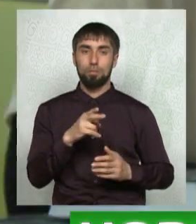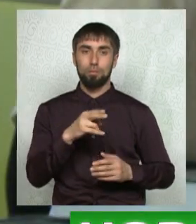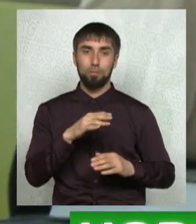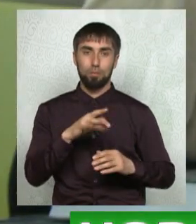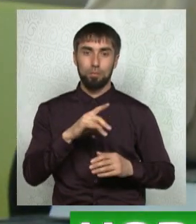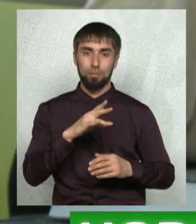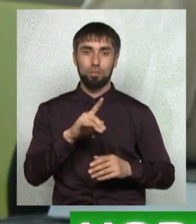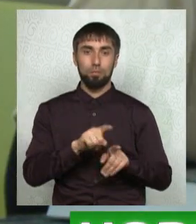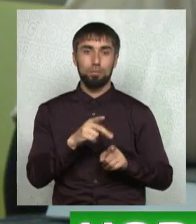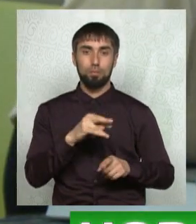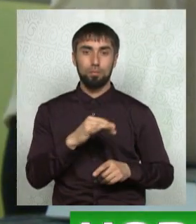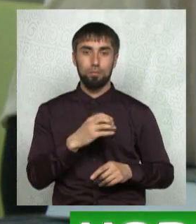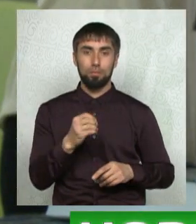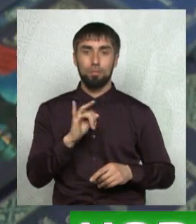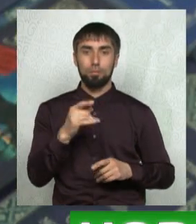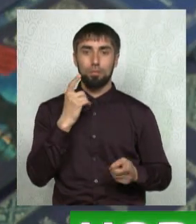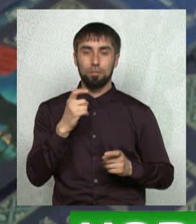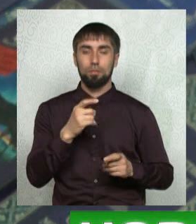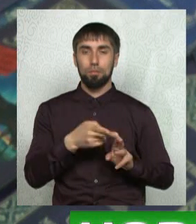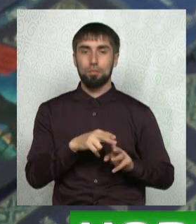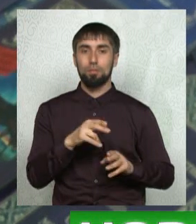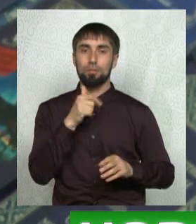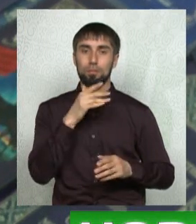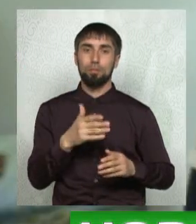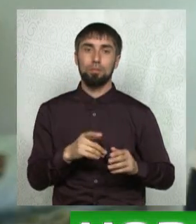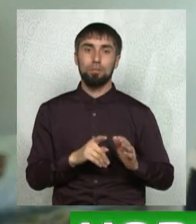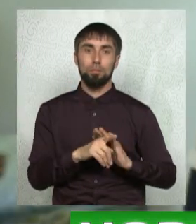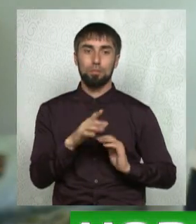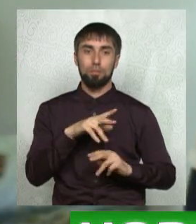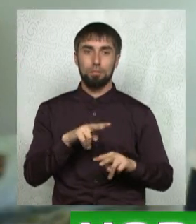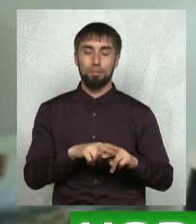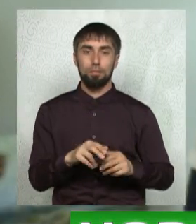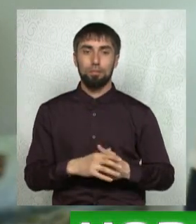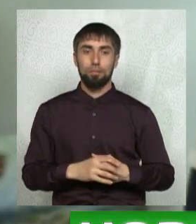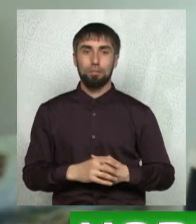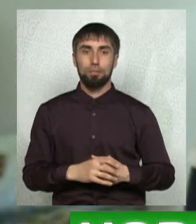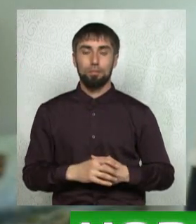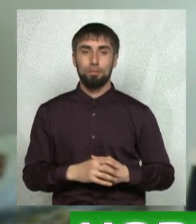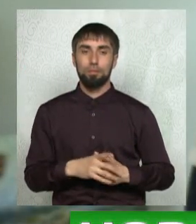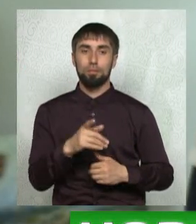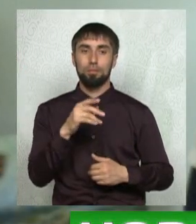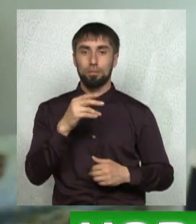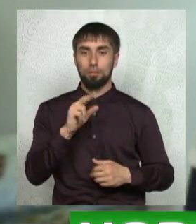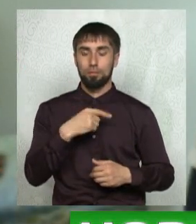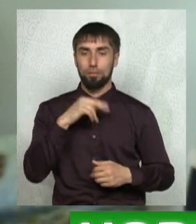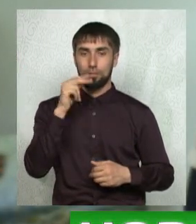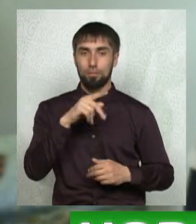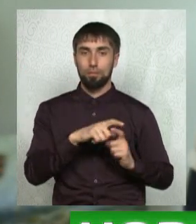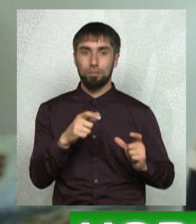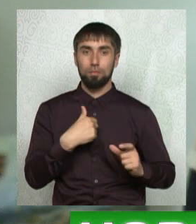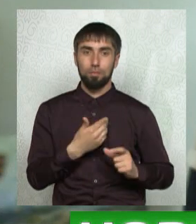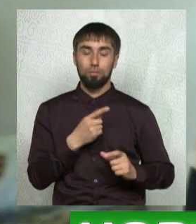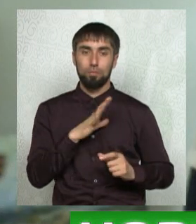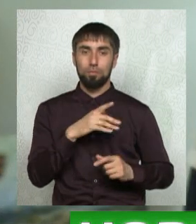обновленный книжный фонд и информационные технологии, появившиеся здесь. Как учащиеся школы хочу отметить, что нам очень